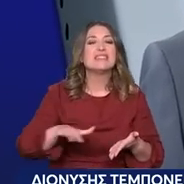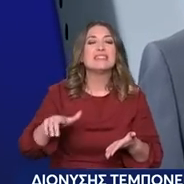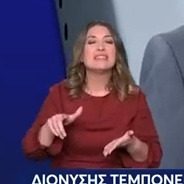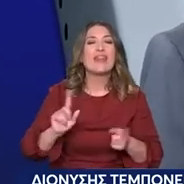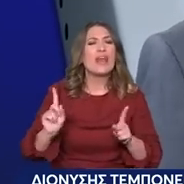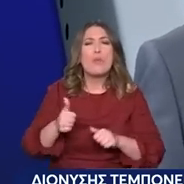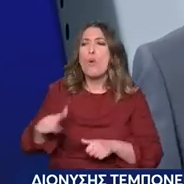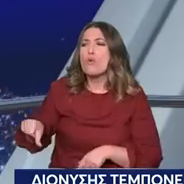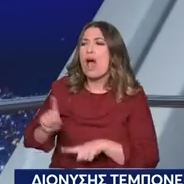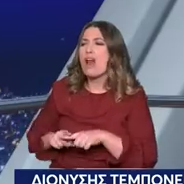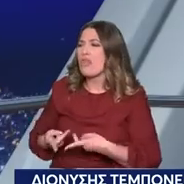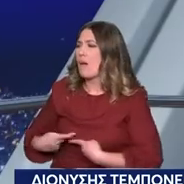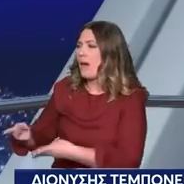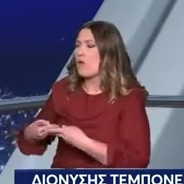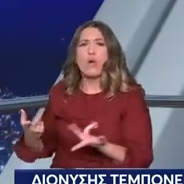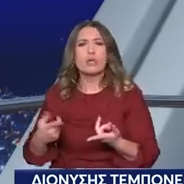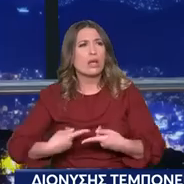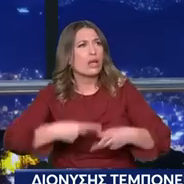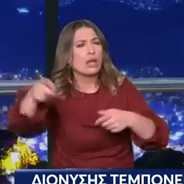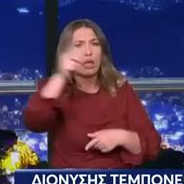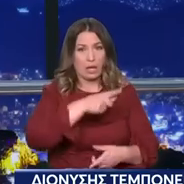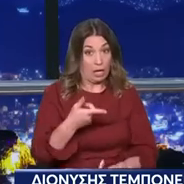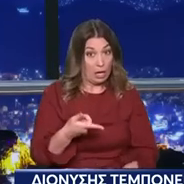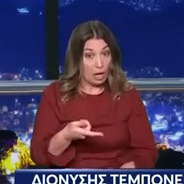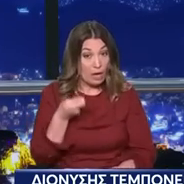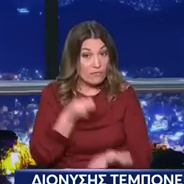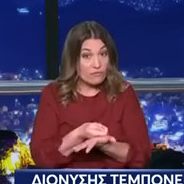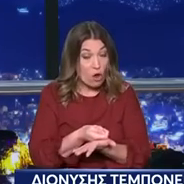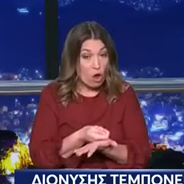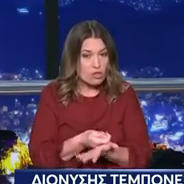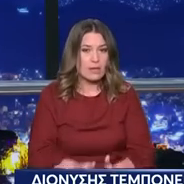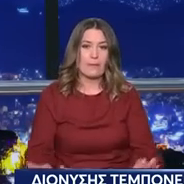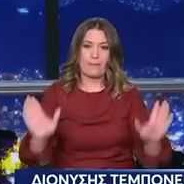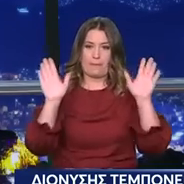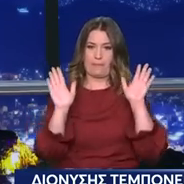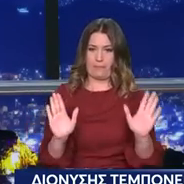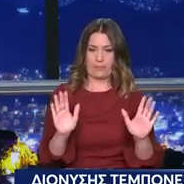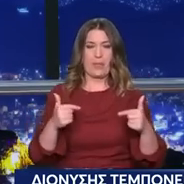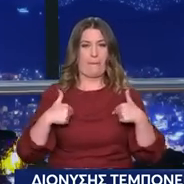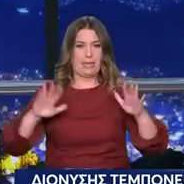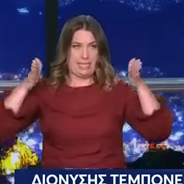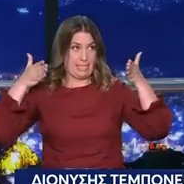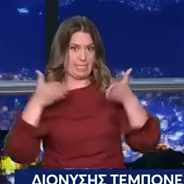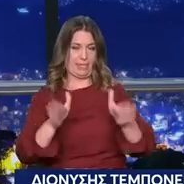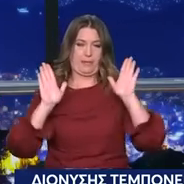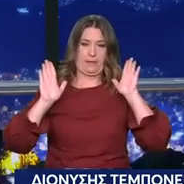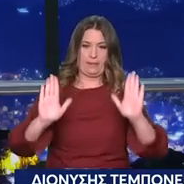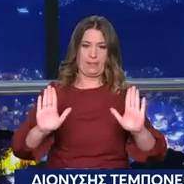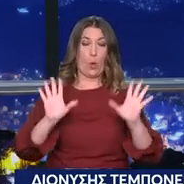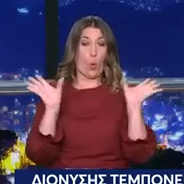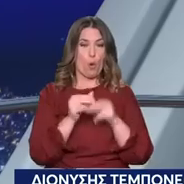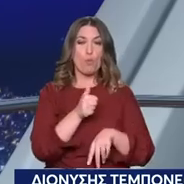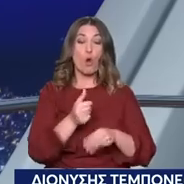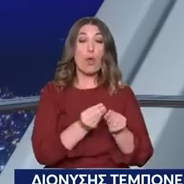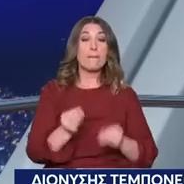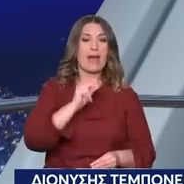Ελλάδα. Εκεί ούτως ή άλλως δεν μπορεί να υπάρξει φορολογία για τις εξαγωγές. Μα μισό λεπτάκι. Συνεχίζουμε και εστιάζουμε τη συζήτηση μονάχα στα υπερκέρδη,